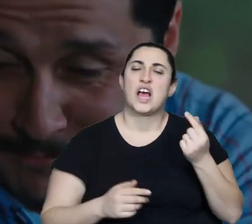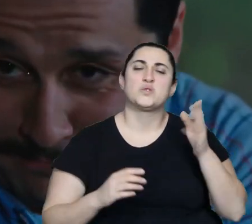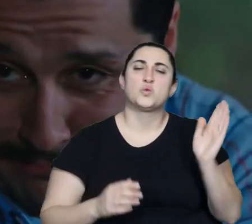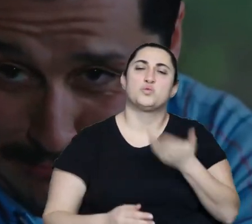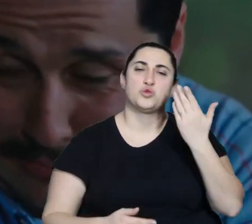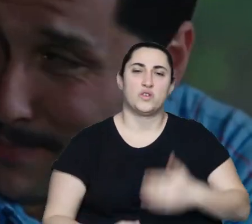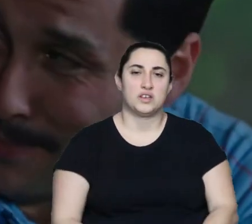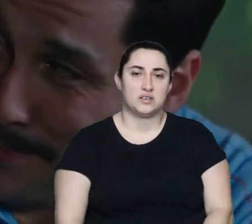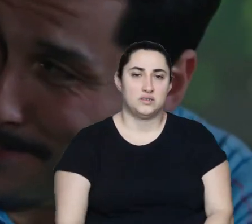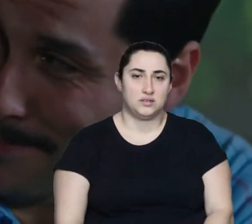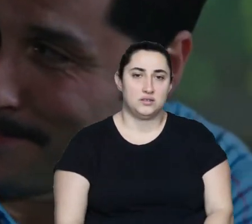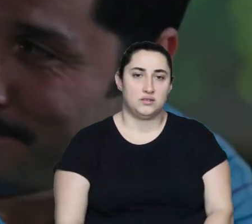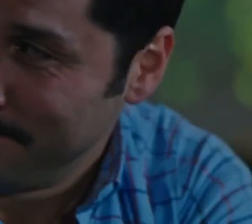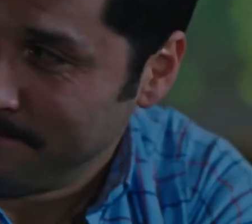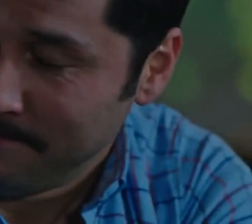ver.